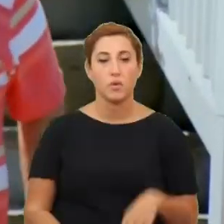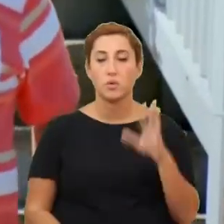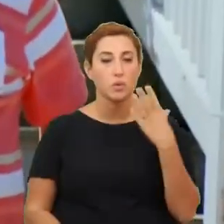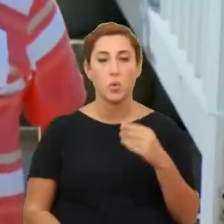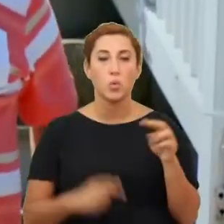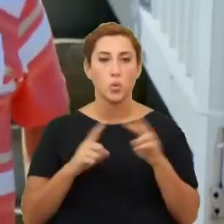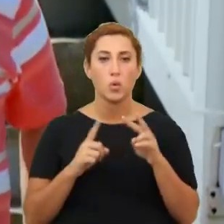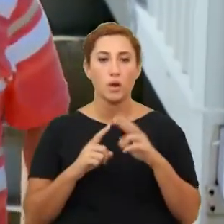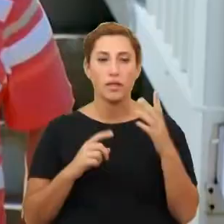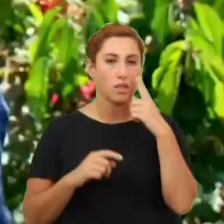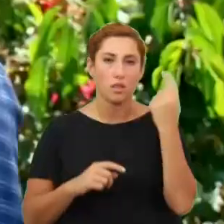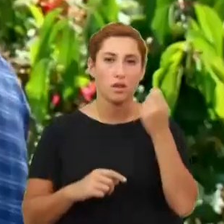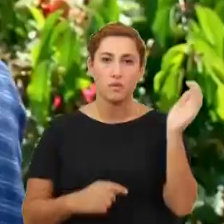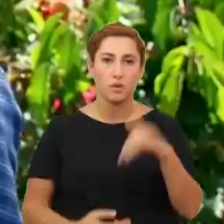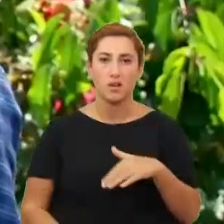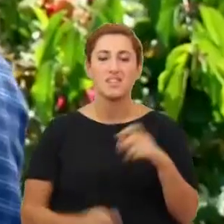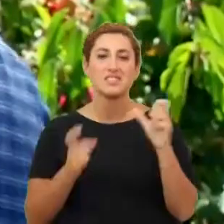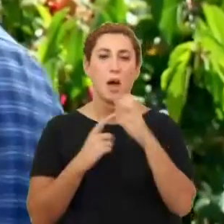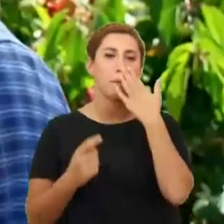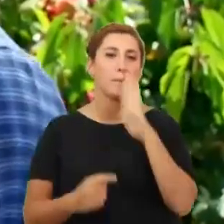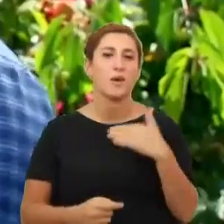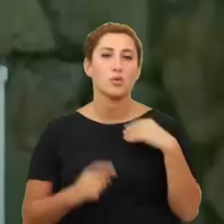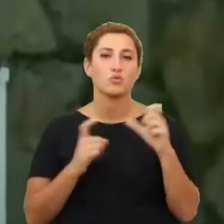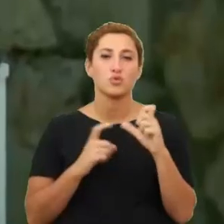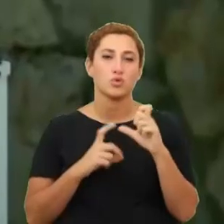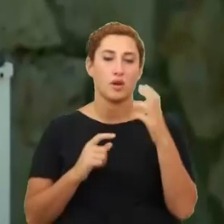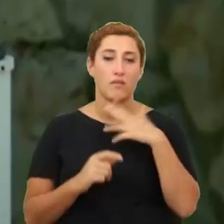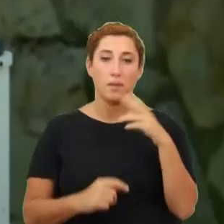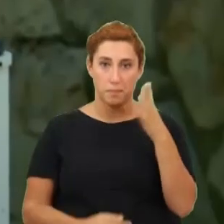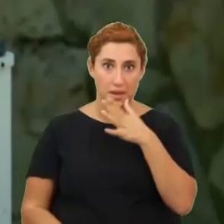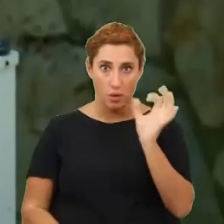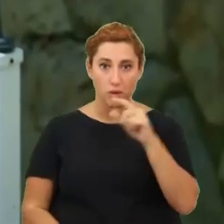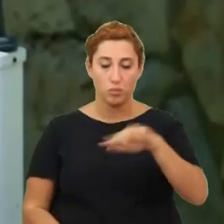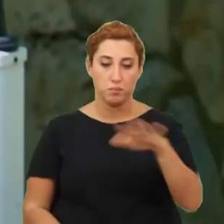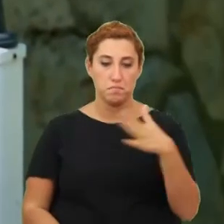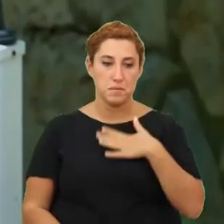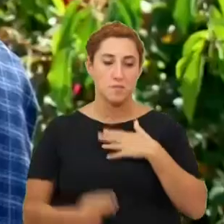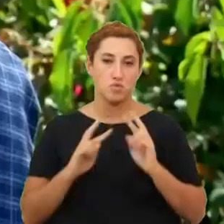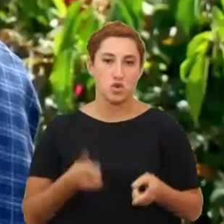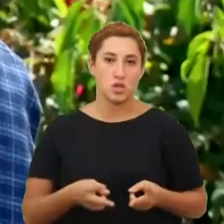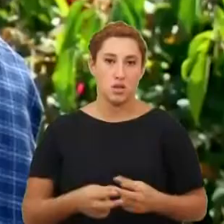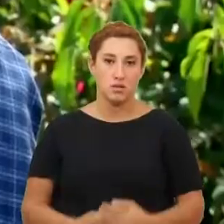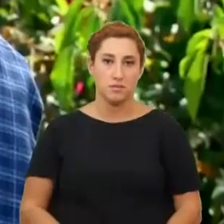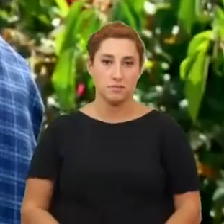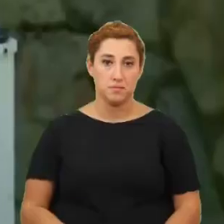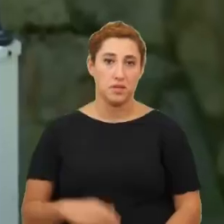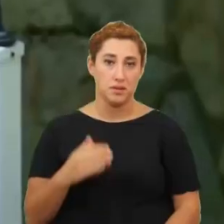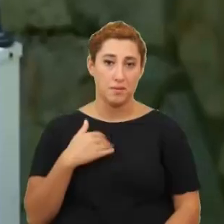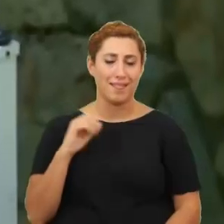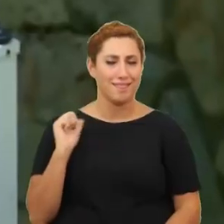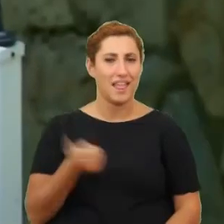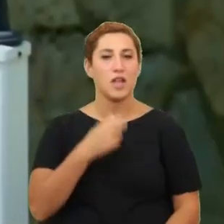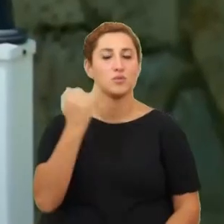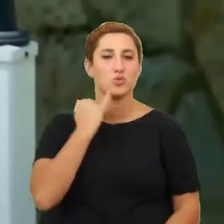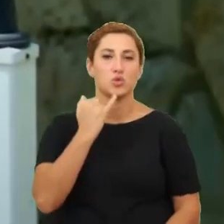Hayrola Nurhan, ne dinliyorsun burada? Sarp'ı bekliyorum Şükrü Efendi. Biliyorsun değil mi? Burası benim dükkan. En değerli müşterim